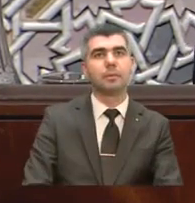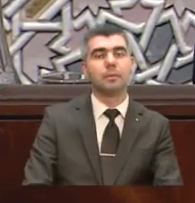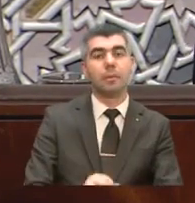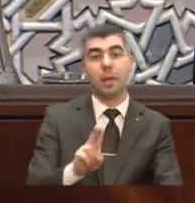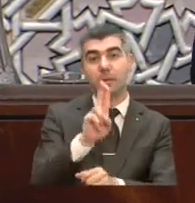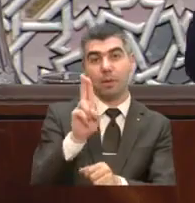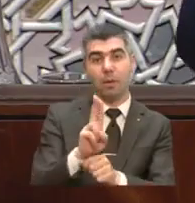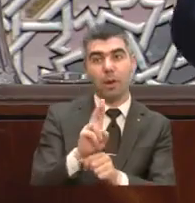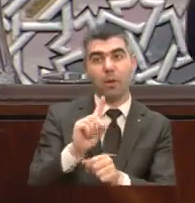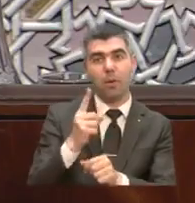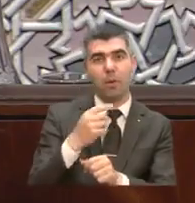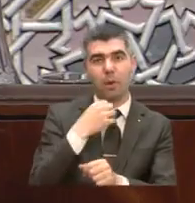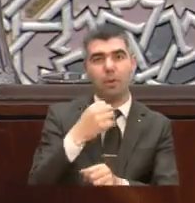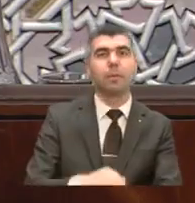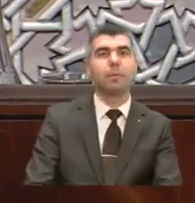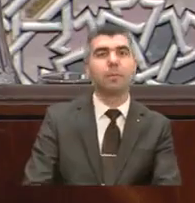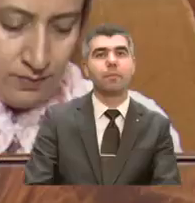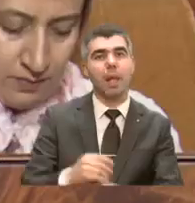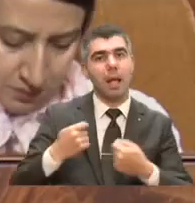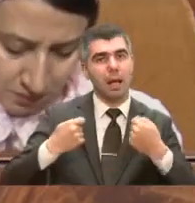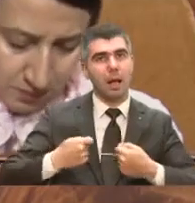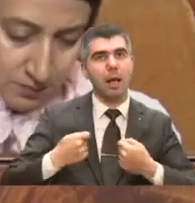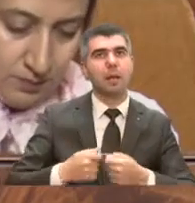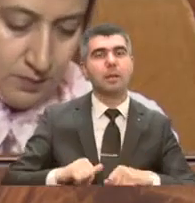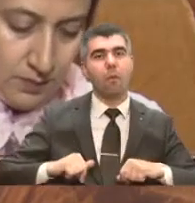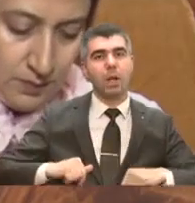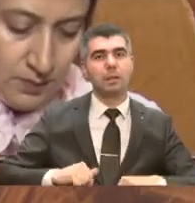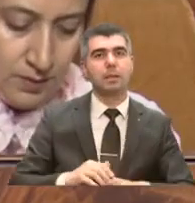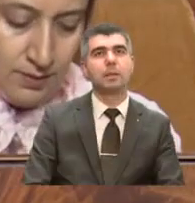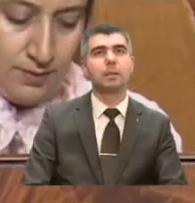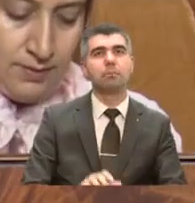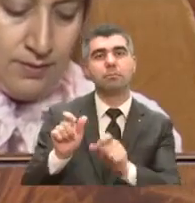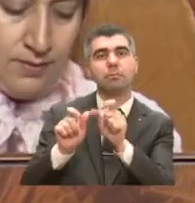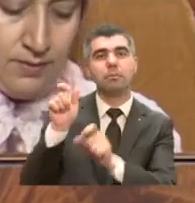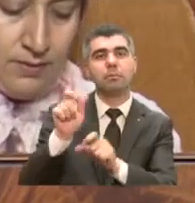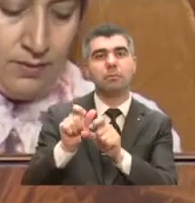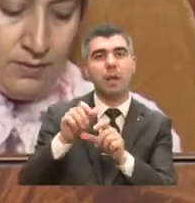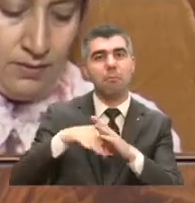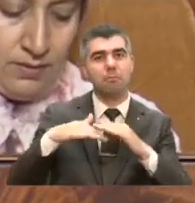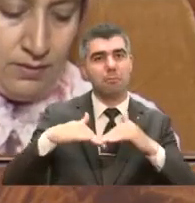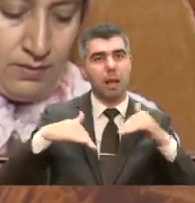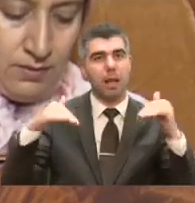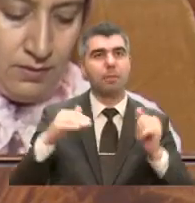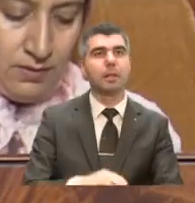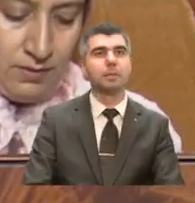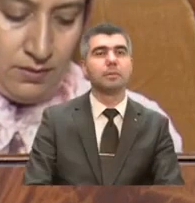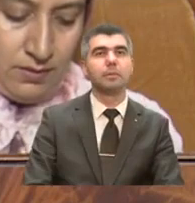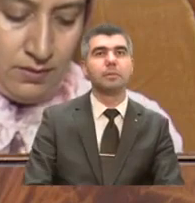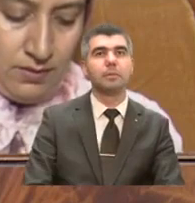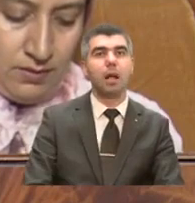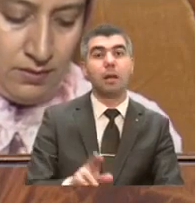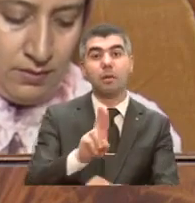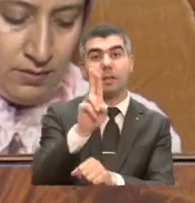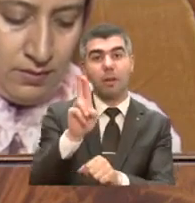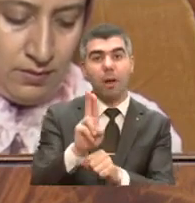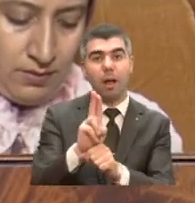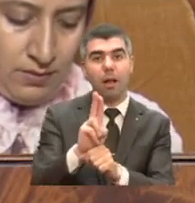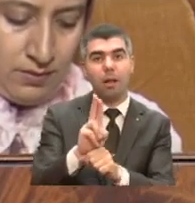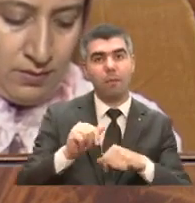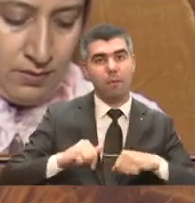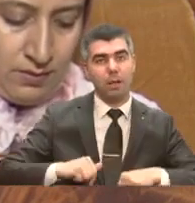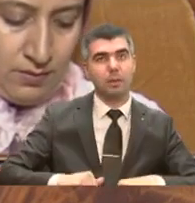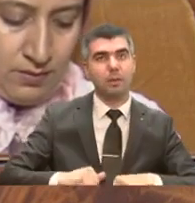السؤال مشكوراً. السيد الرئيس، السادة الوزراء، السيدات والسادة النواب المحترمين، نسائلكم سيد الوزير